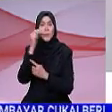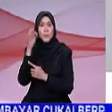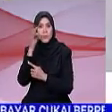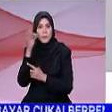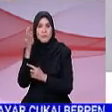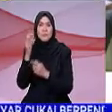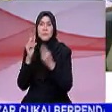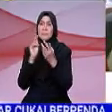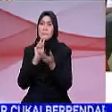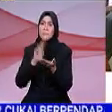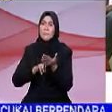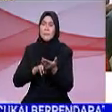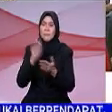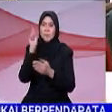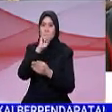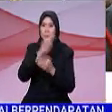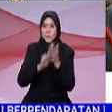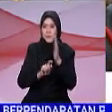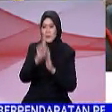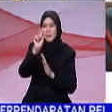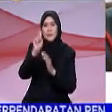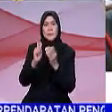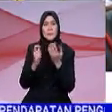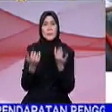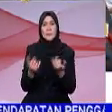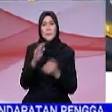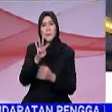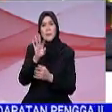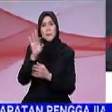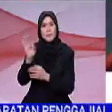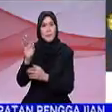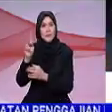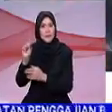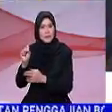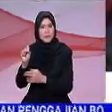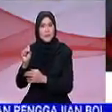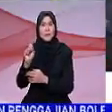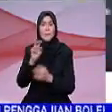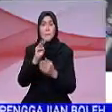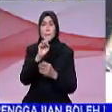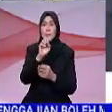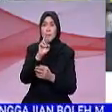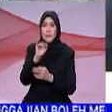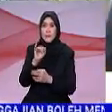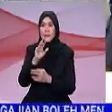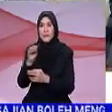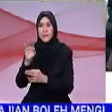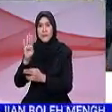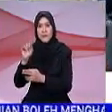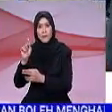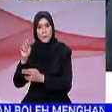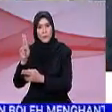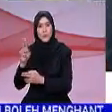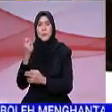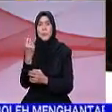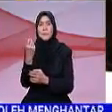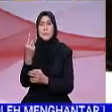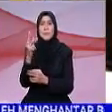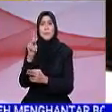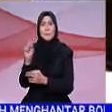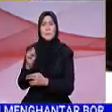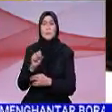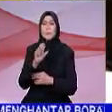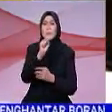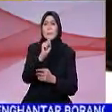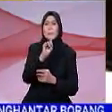mencatatkan jumlah kes kebakaran tertinggi iaitu 49 kes, diikuti Miri dan Bintulu 11 kes masing-masingnya, Sibu